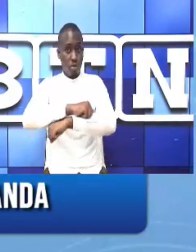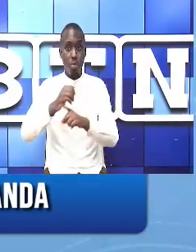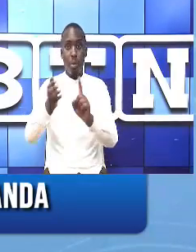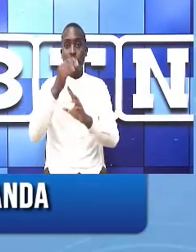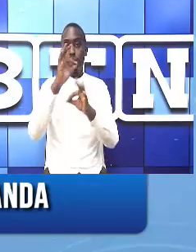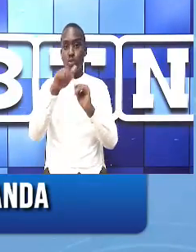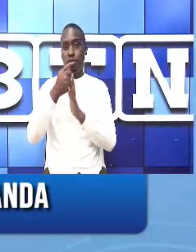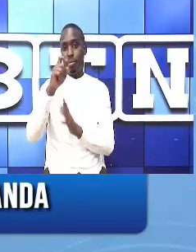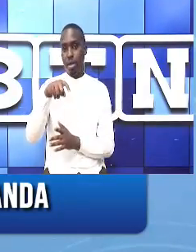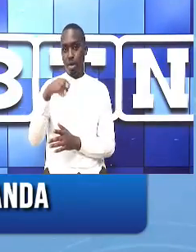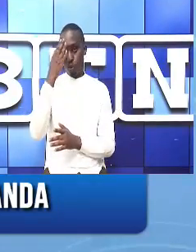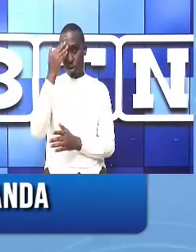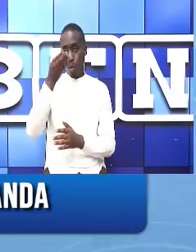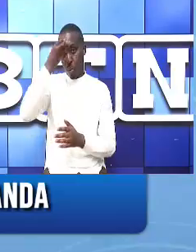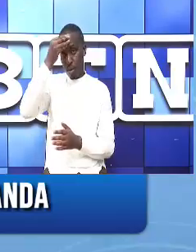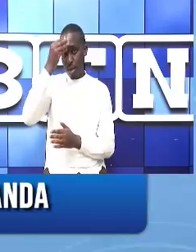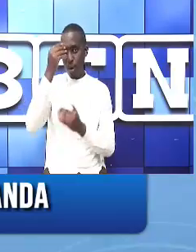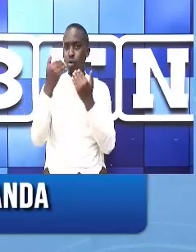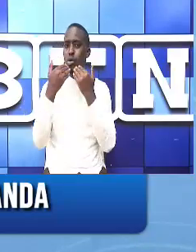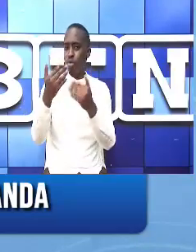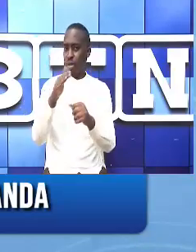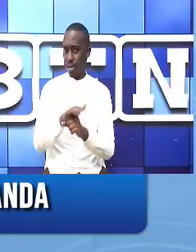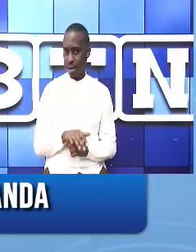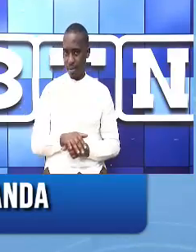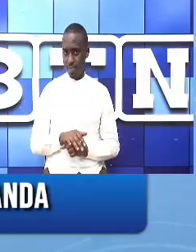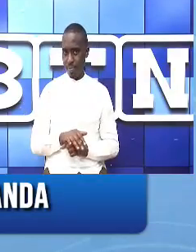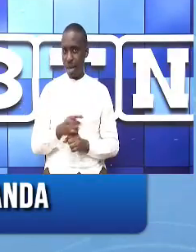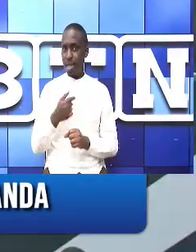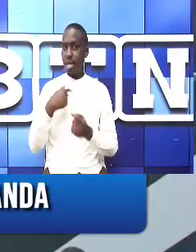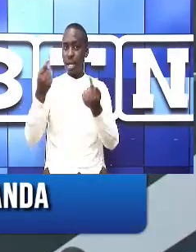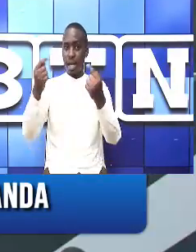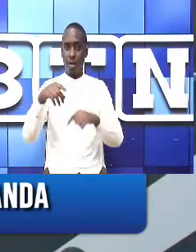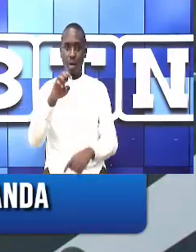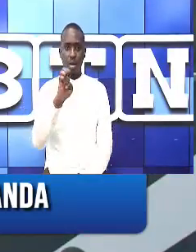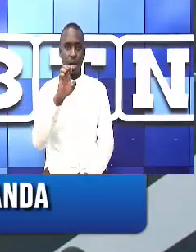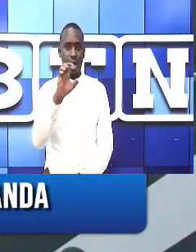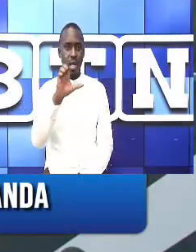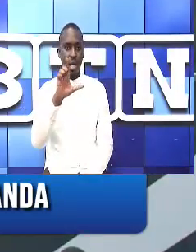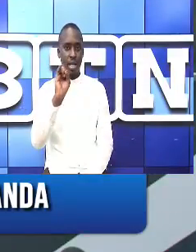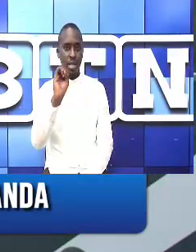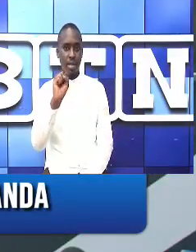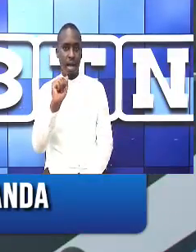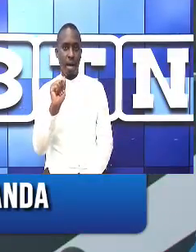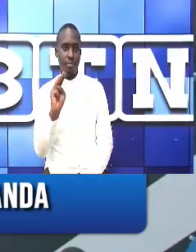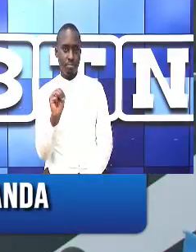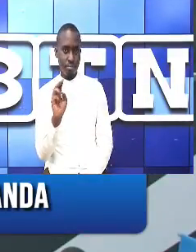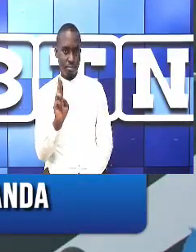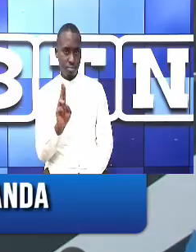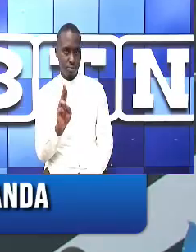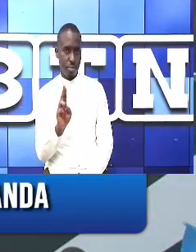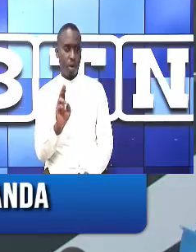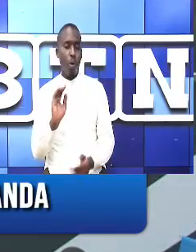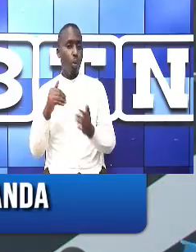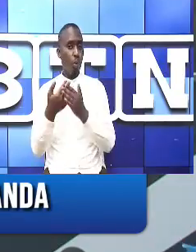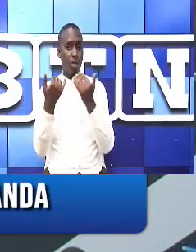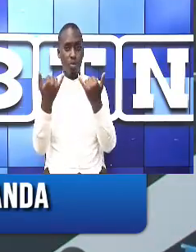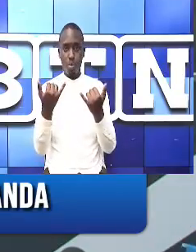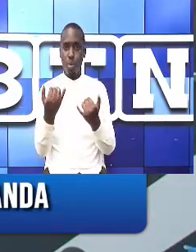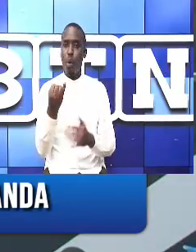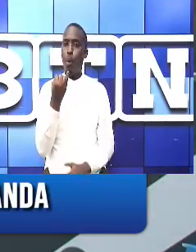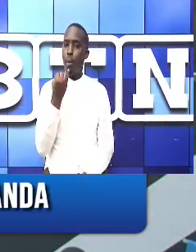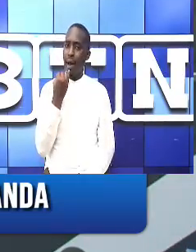bige urakoze cyane ndagaruka kuri Elisamu hari kugeza ubu ngubu